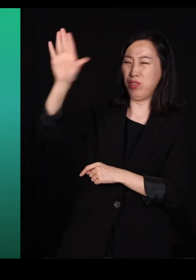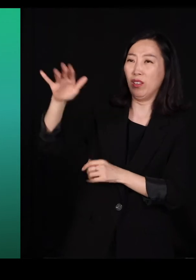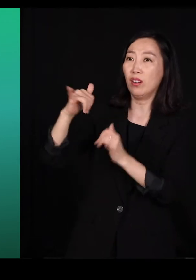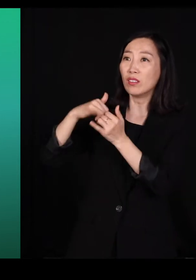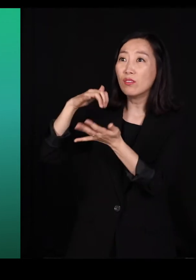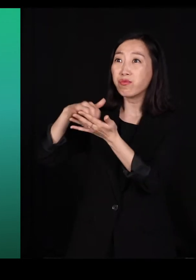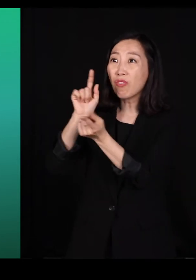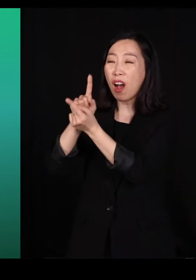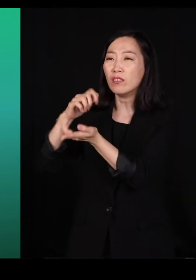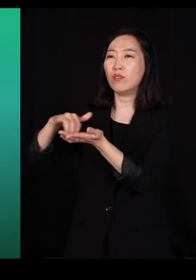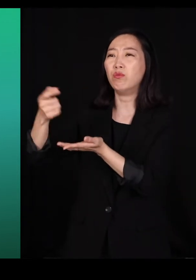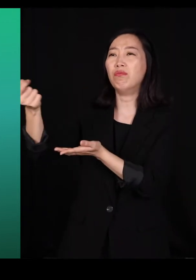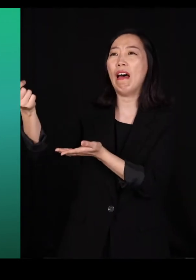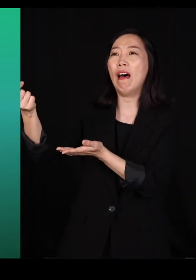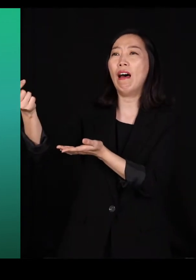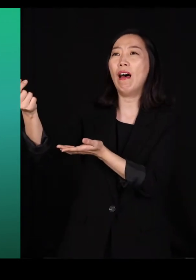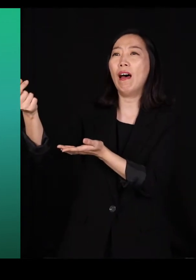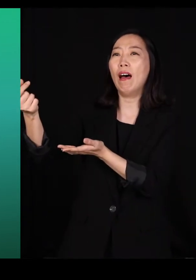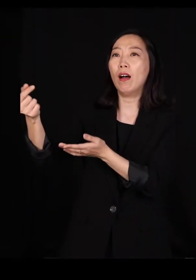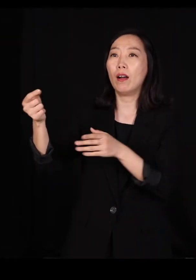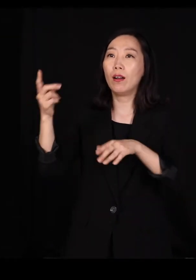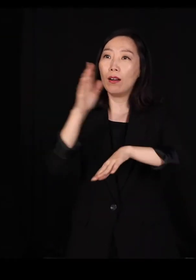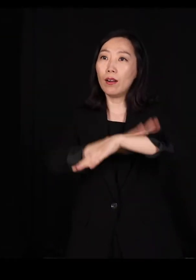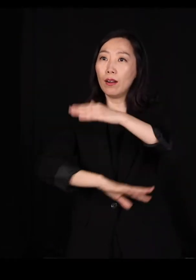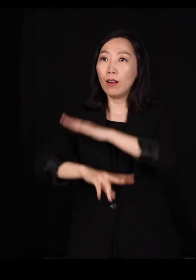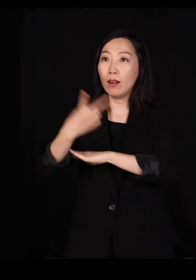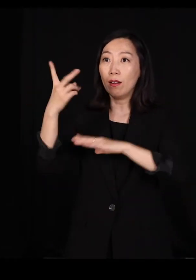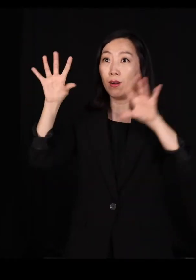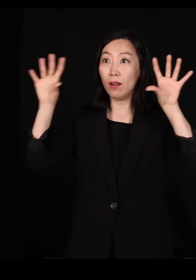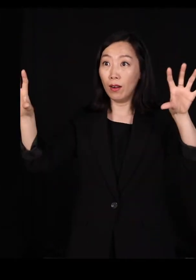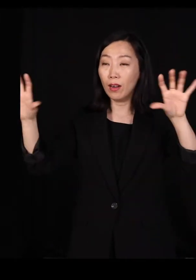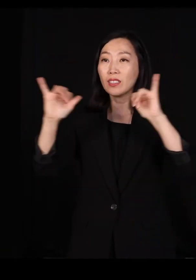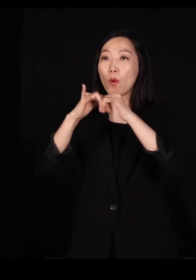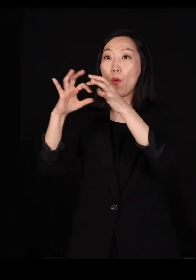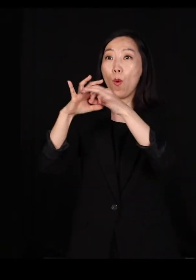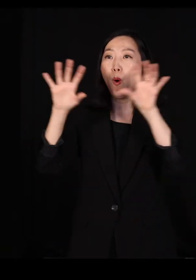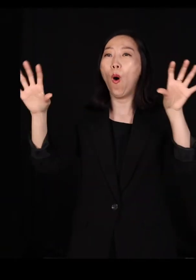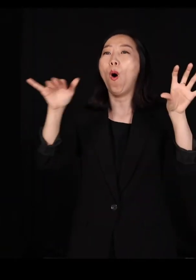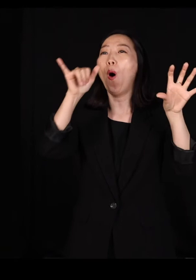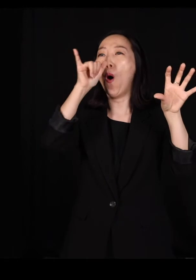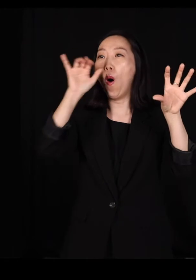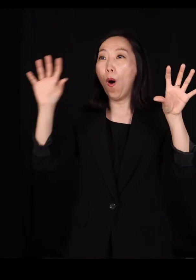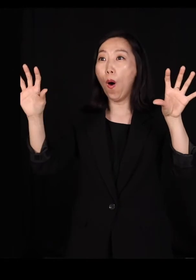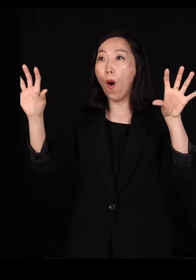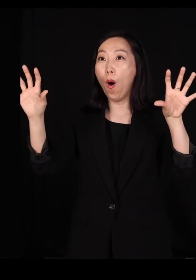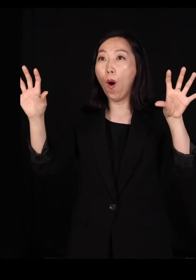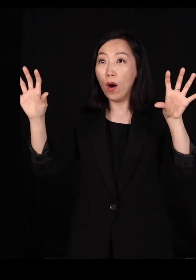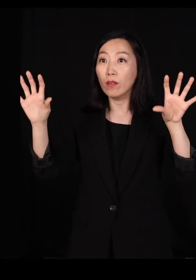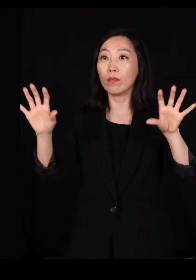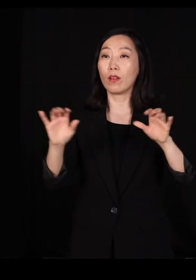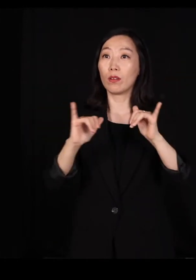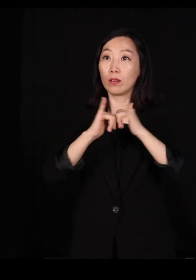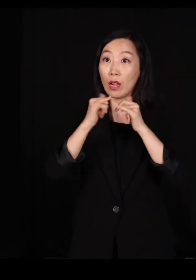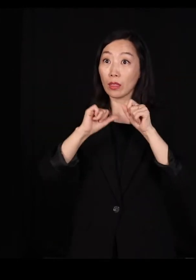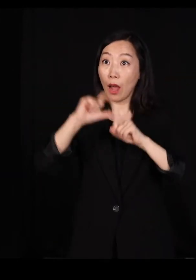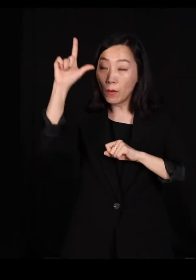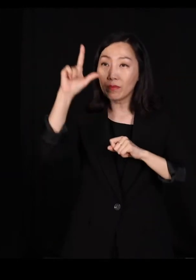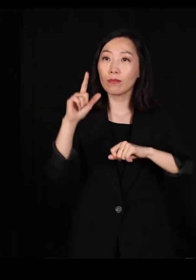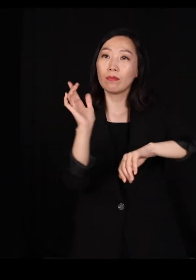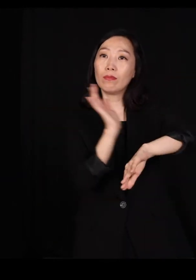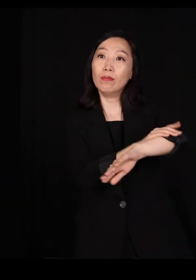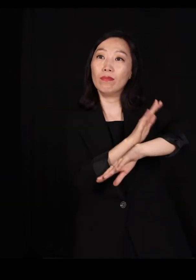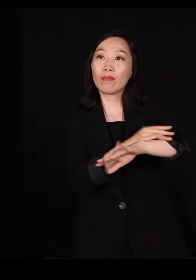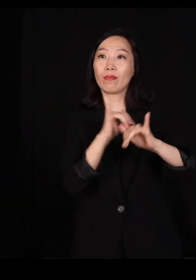서로 잘 모릅니다. 밀도가 낮습니다. 그러니까 여러분의 인간관계도 양쪽이 다 있을 거예요. 근데 사람에 따라서는 유난히 왼쪽처럼